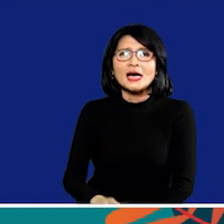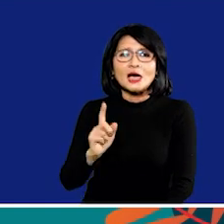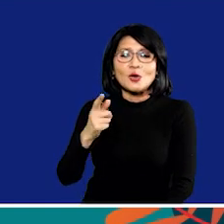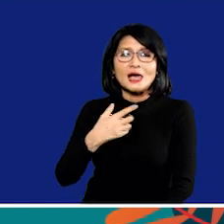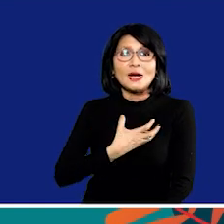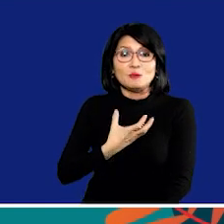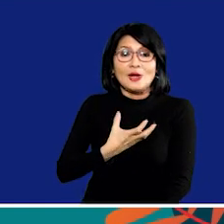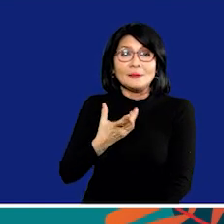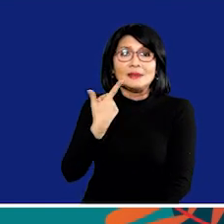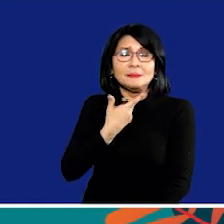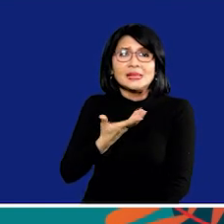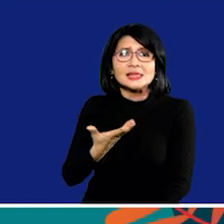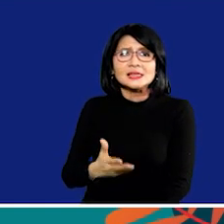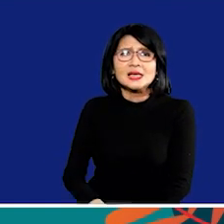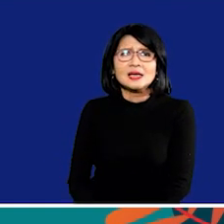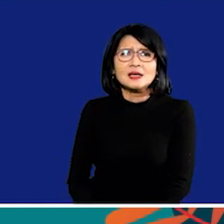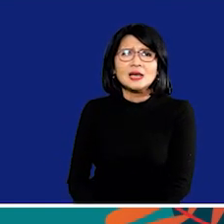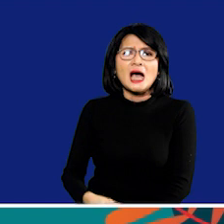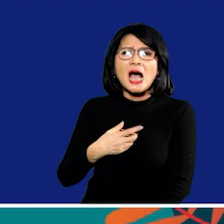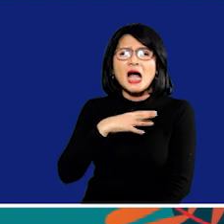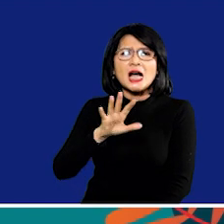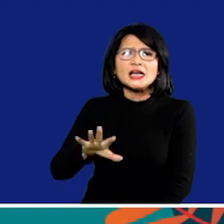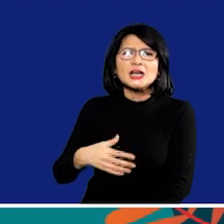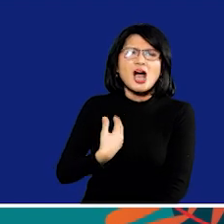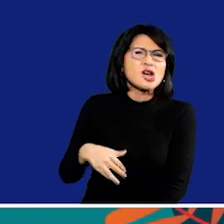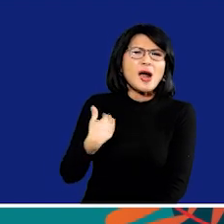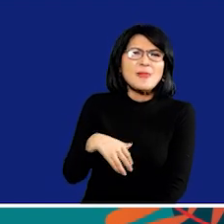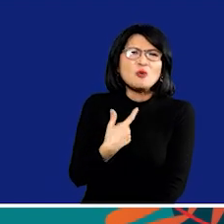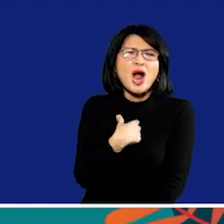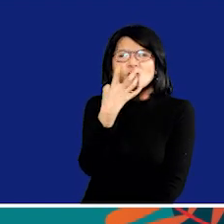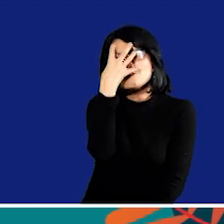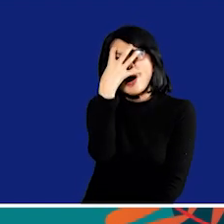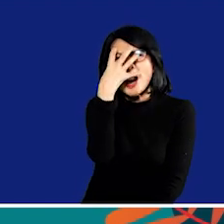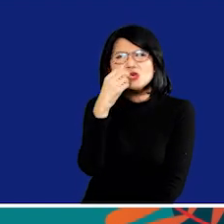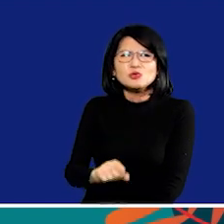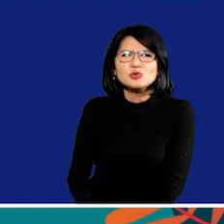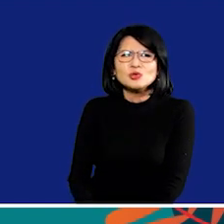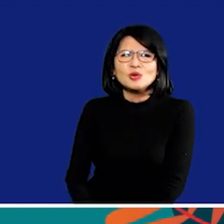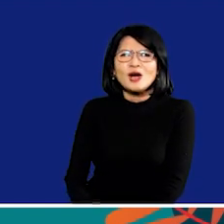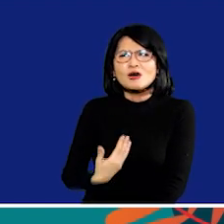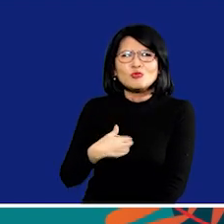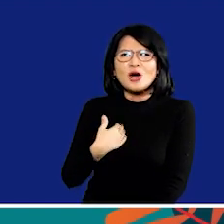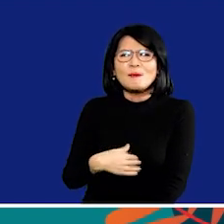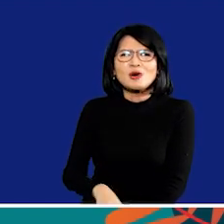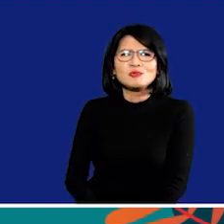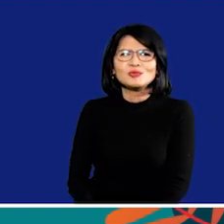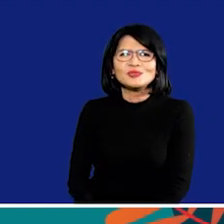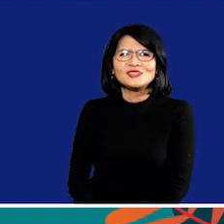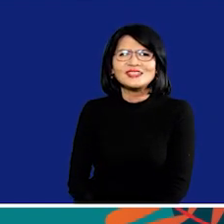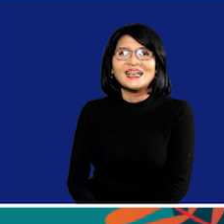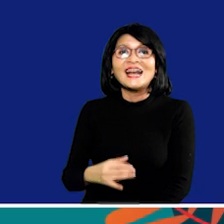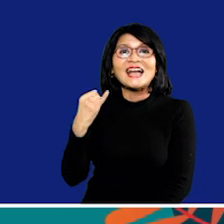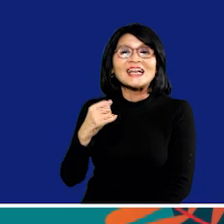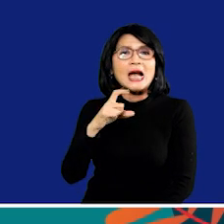mereka lagi direkam, biasanya mereka cenderung untuk, ah nggak mau, aku malu, aku nggak mau direkam. Nah, kayak gitu.